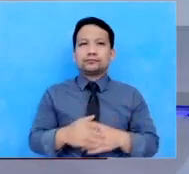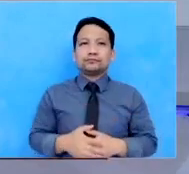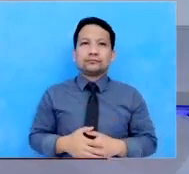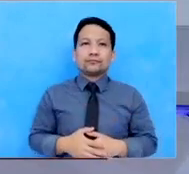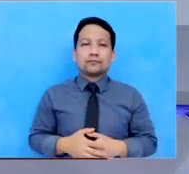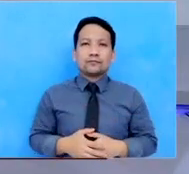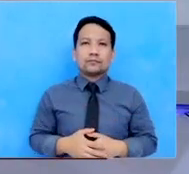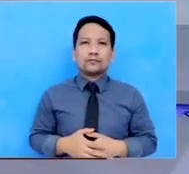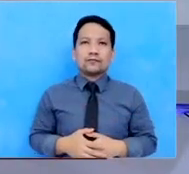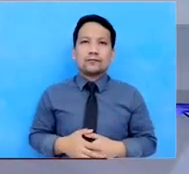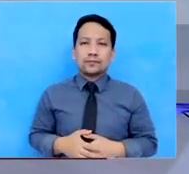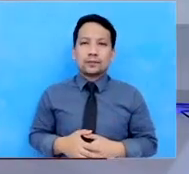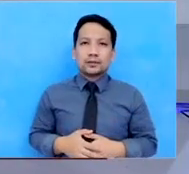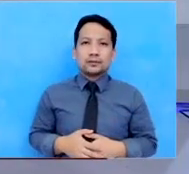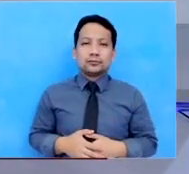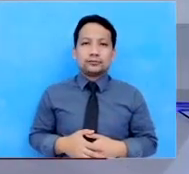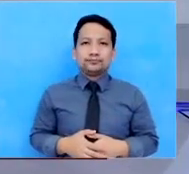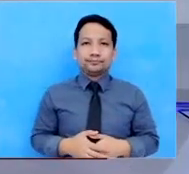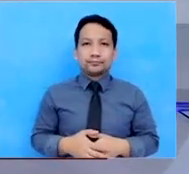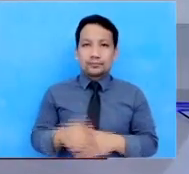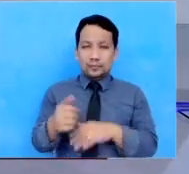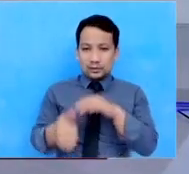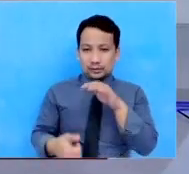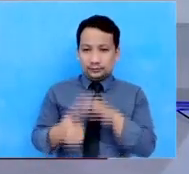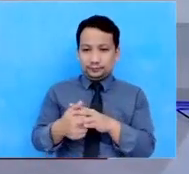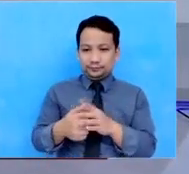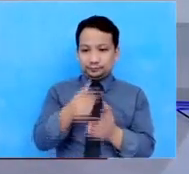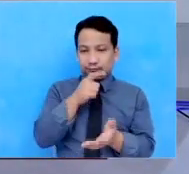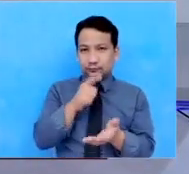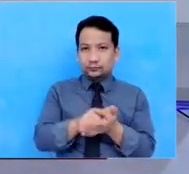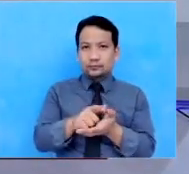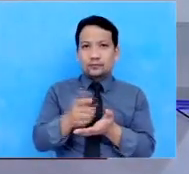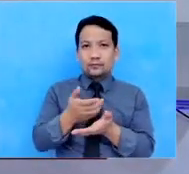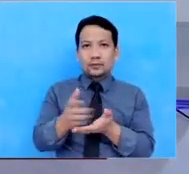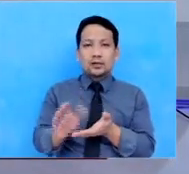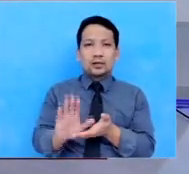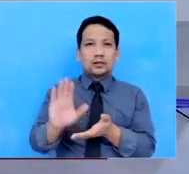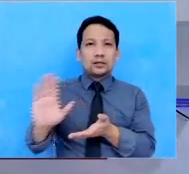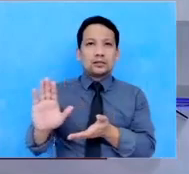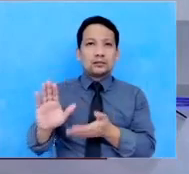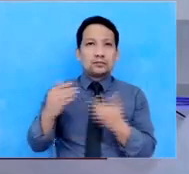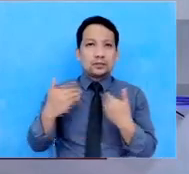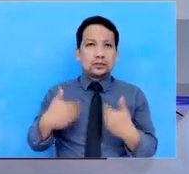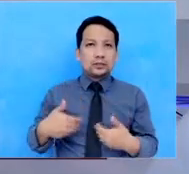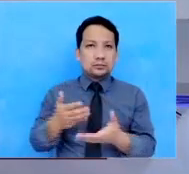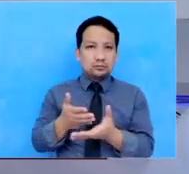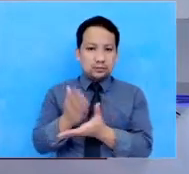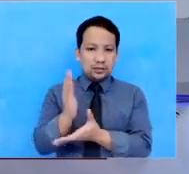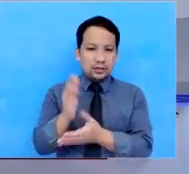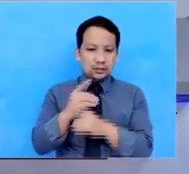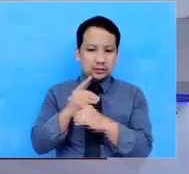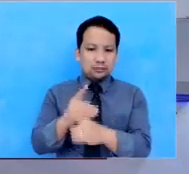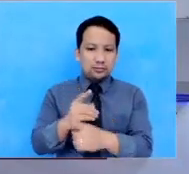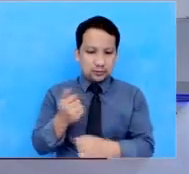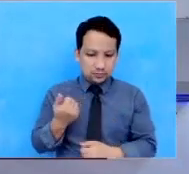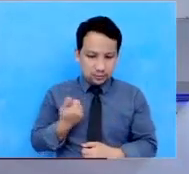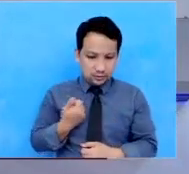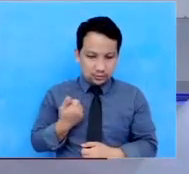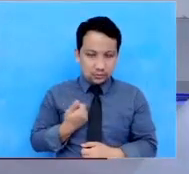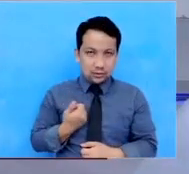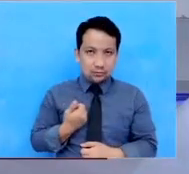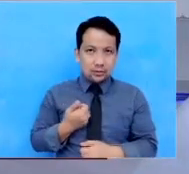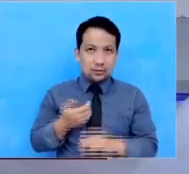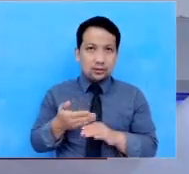Kung hindi siya sisipot sa pina, parang binitawan lamang ni Bantag ang kanyang karapatan na depensa ng sarili sa